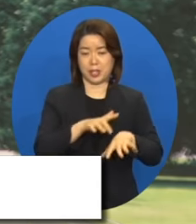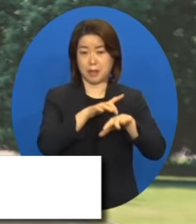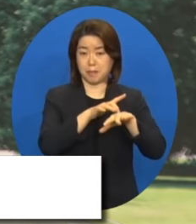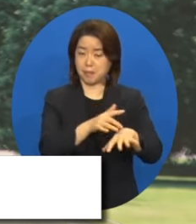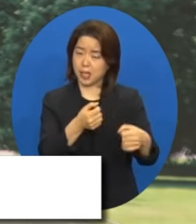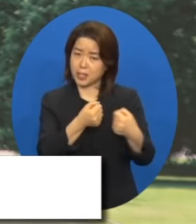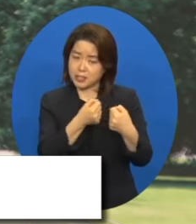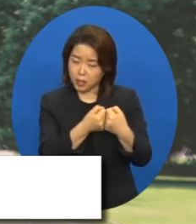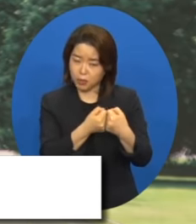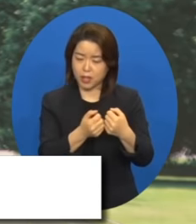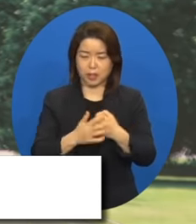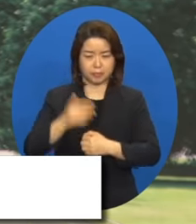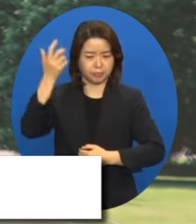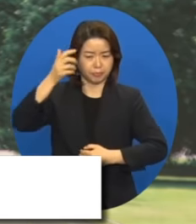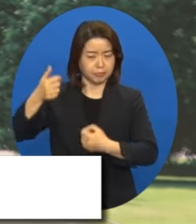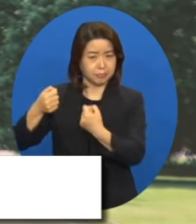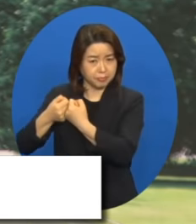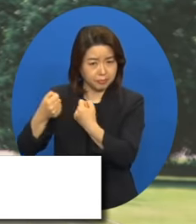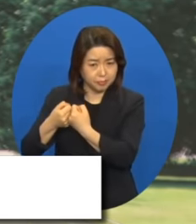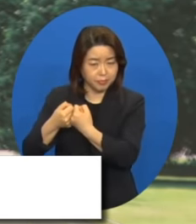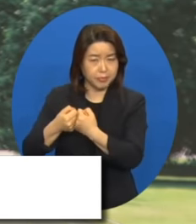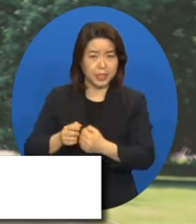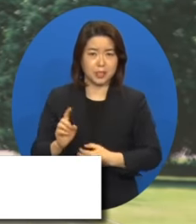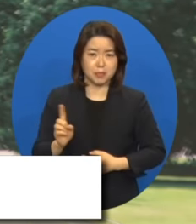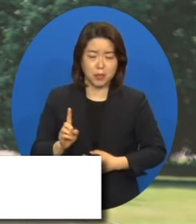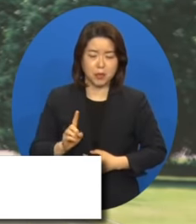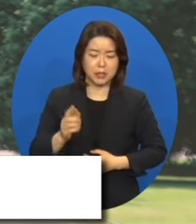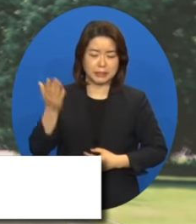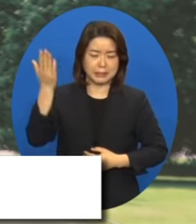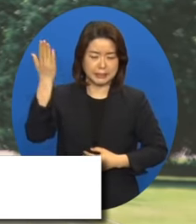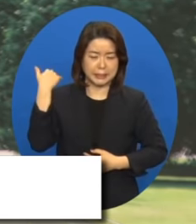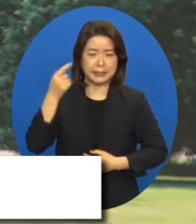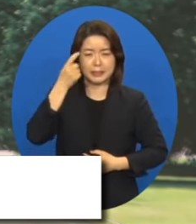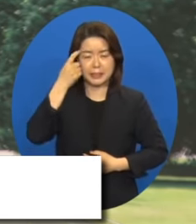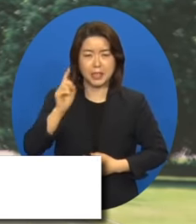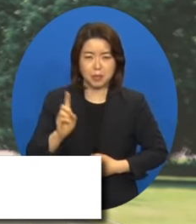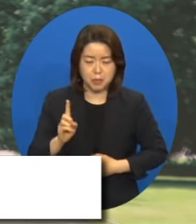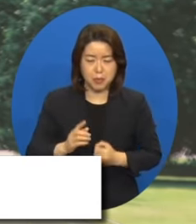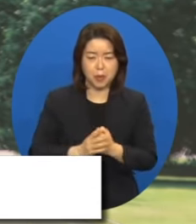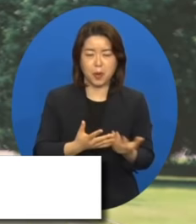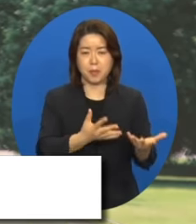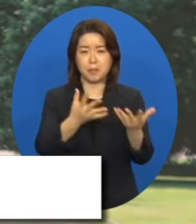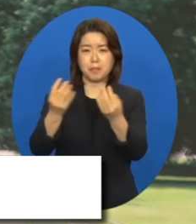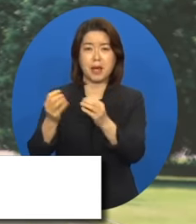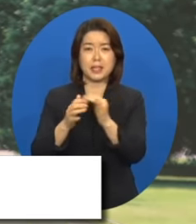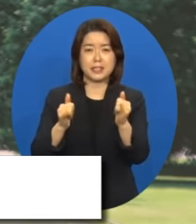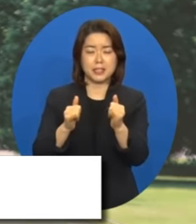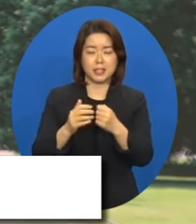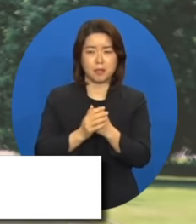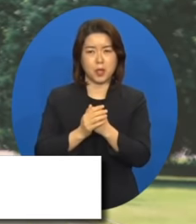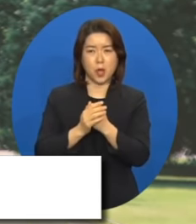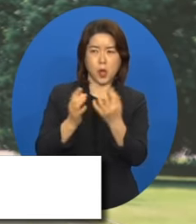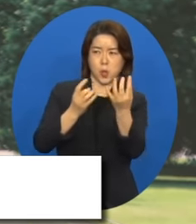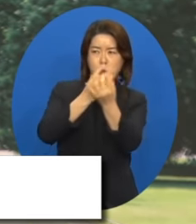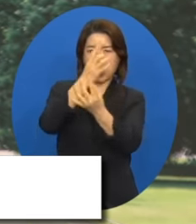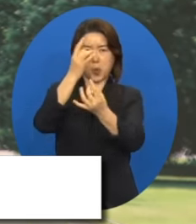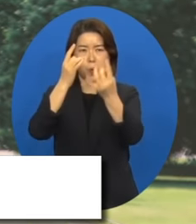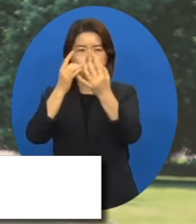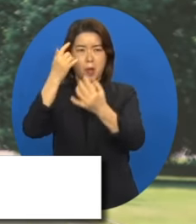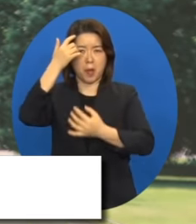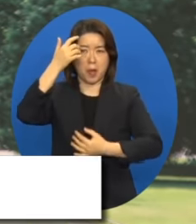싸운다, 영적인 전쟁이라 그러면 그동안에는 많은 성도들이 무슨 판타지